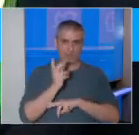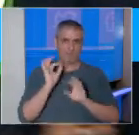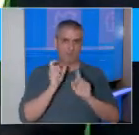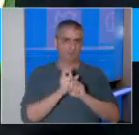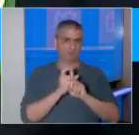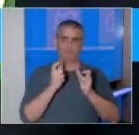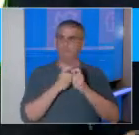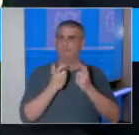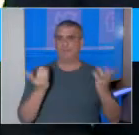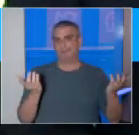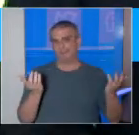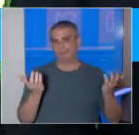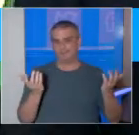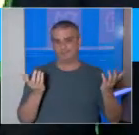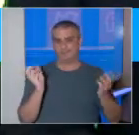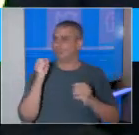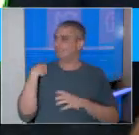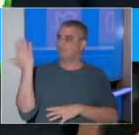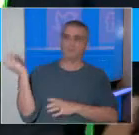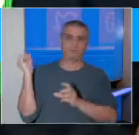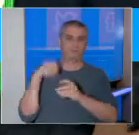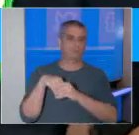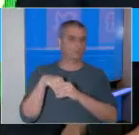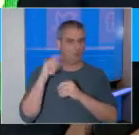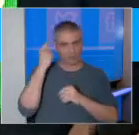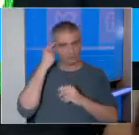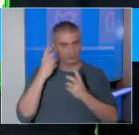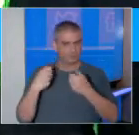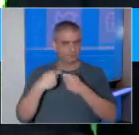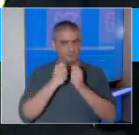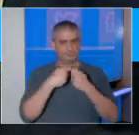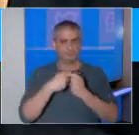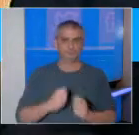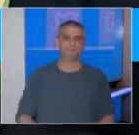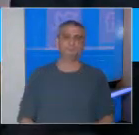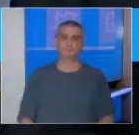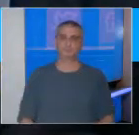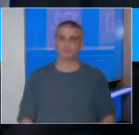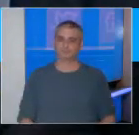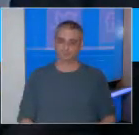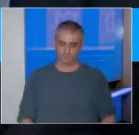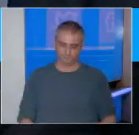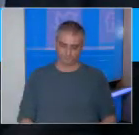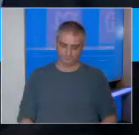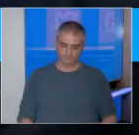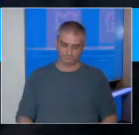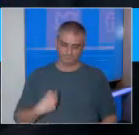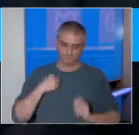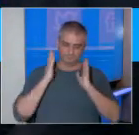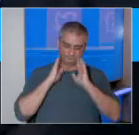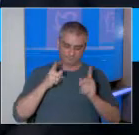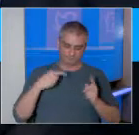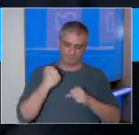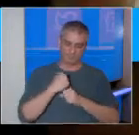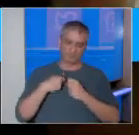החסימה למפלגה ככה, שבאה מבחוץ, לא חושבים על חבירות? אני מאמינה שיעשו פה מהלכים ושיהיו